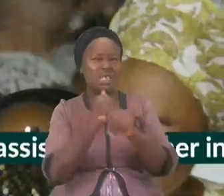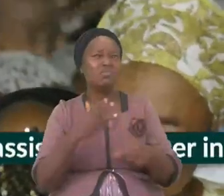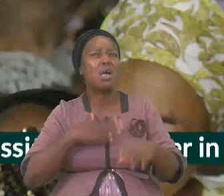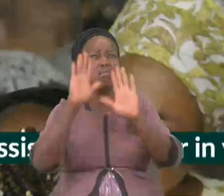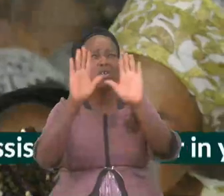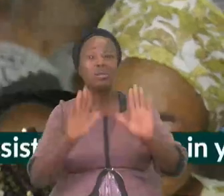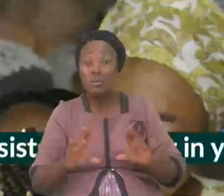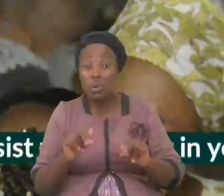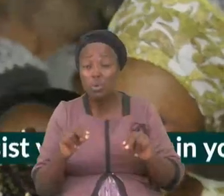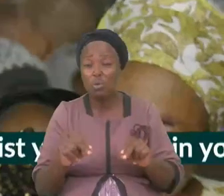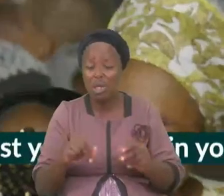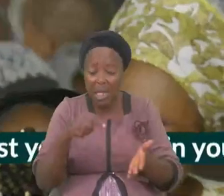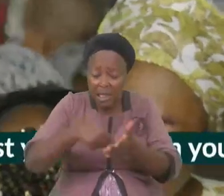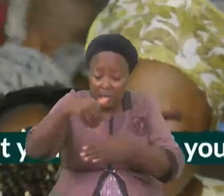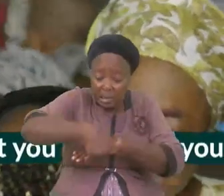aujourd'hui?